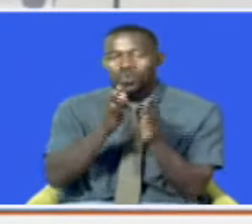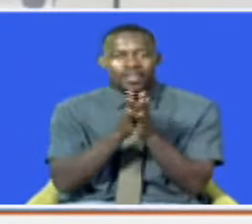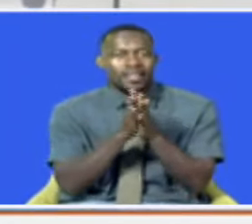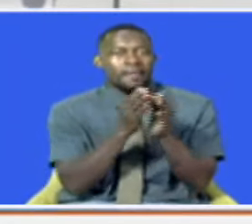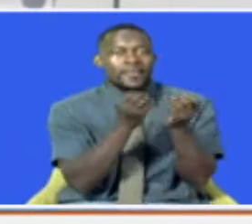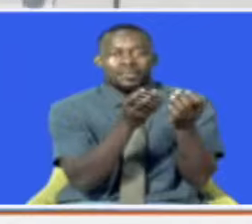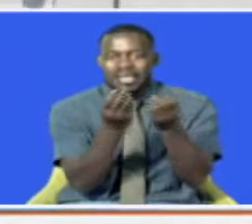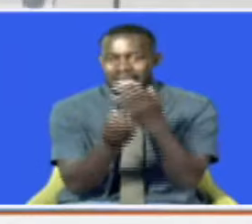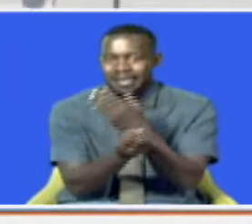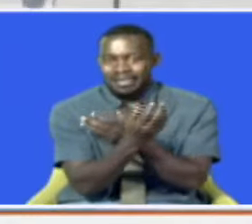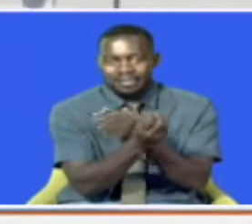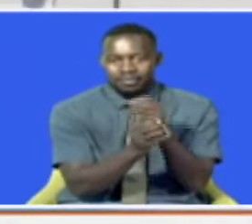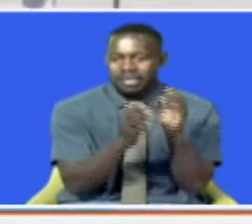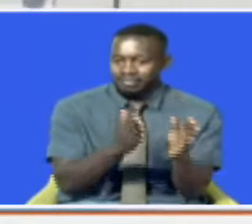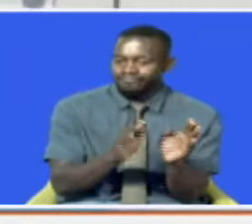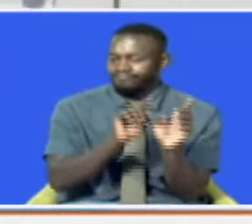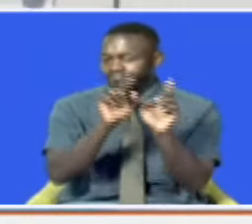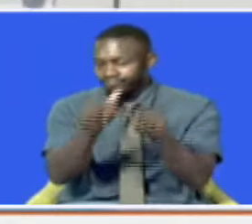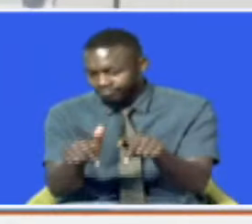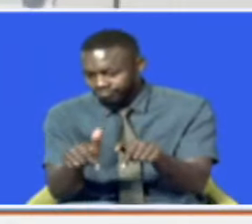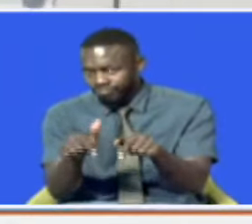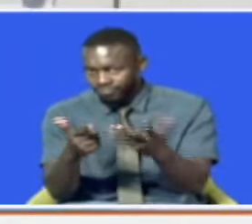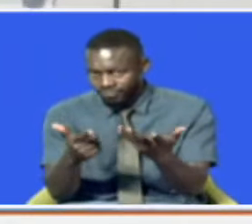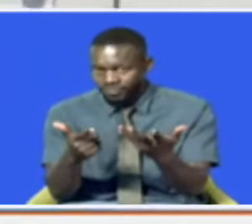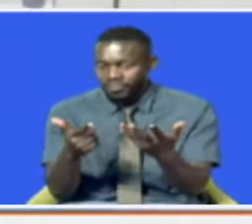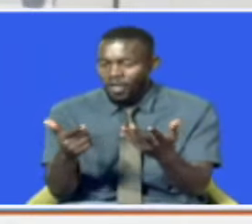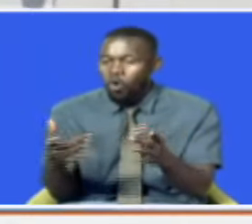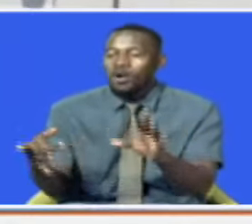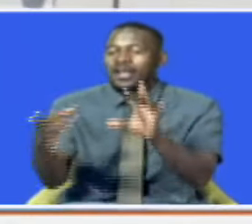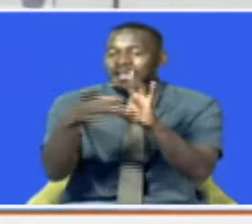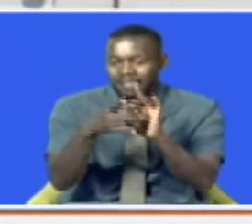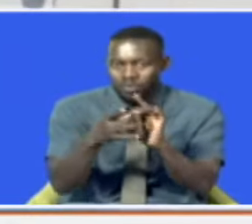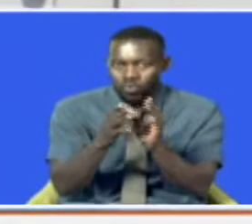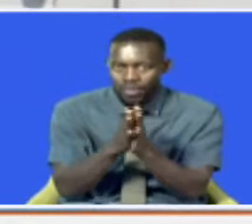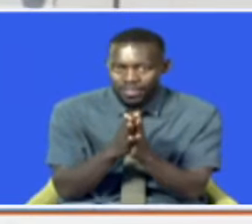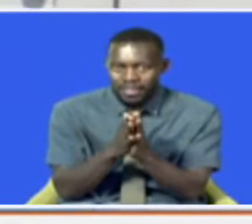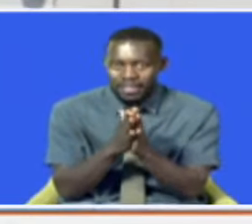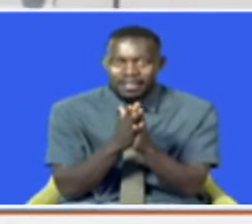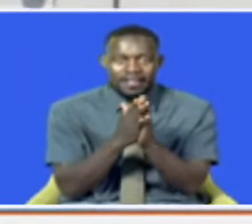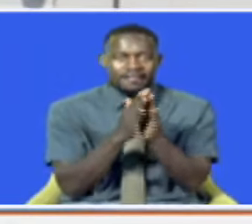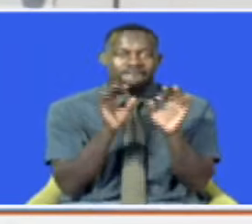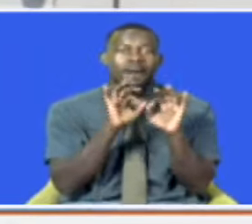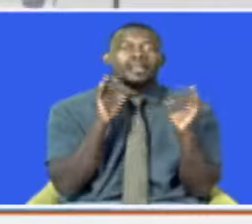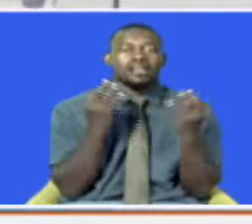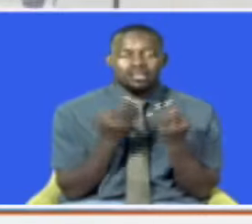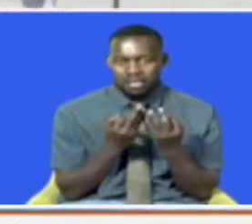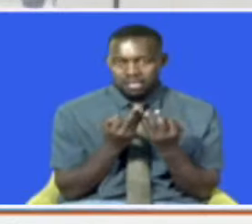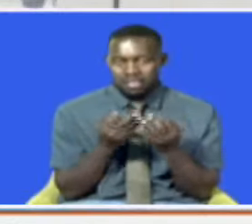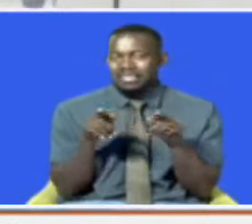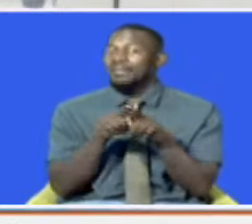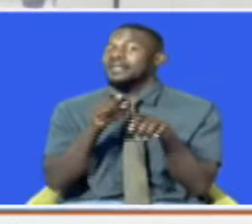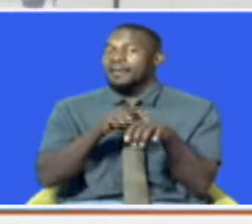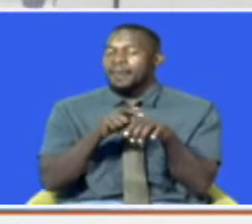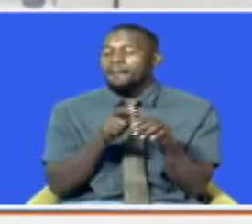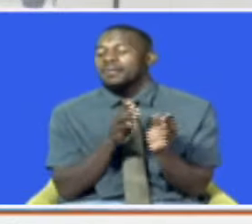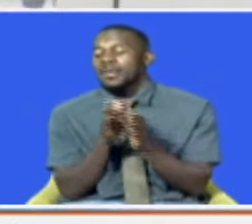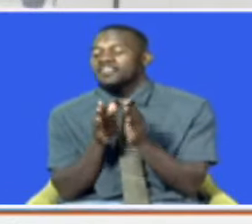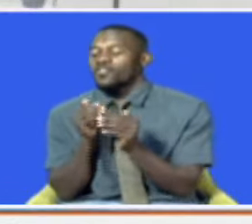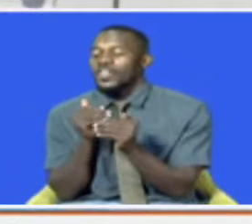that we can have them come and reunite with their loved ones as we are preparing for the next process